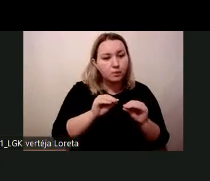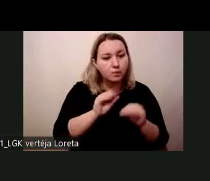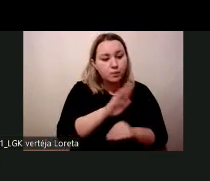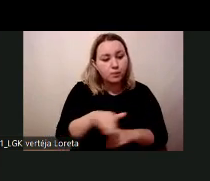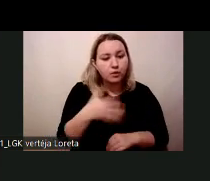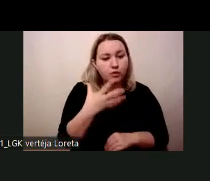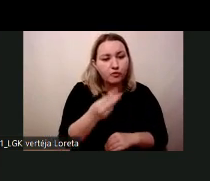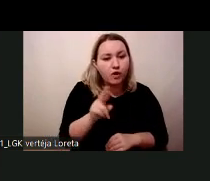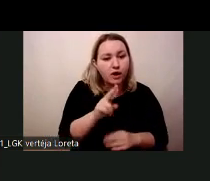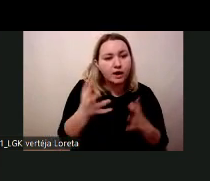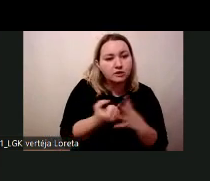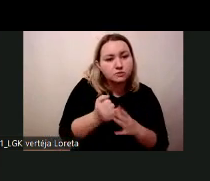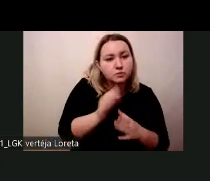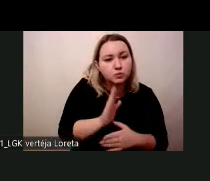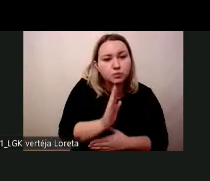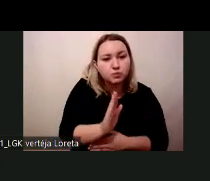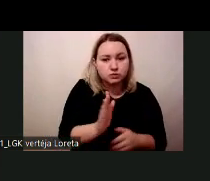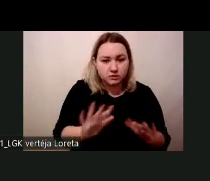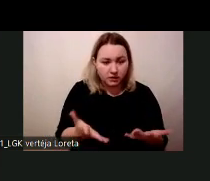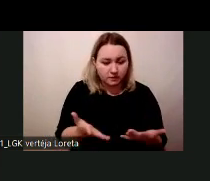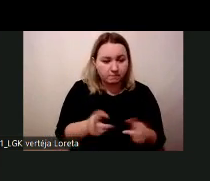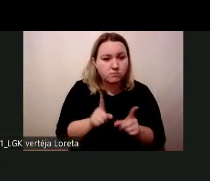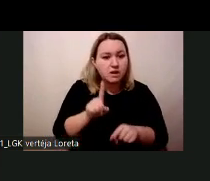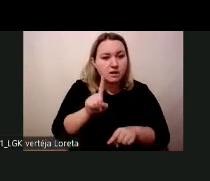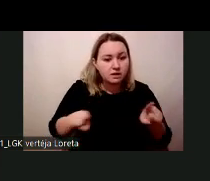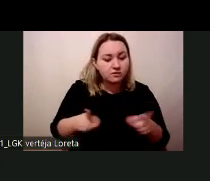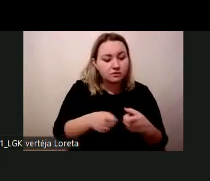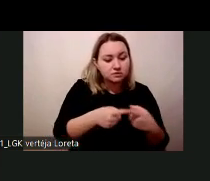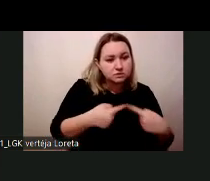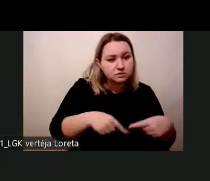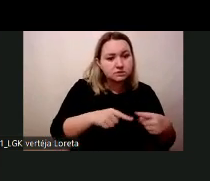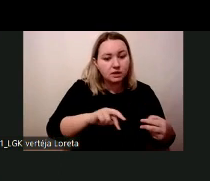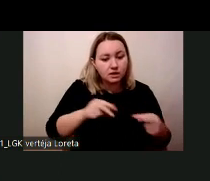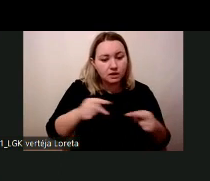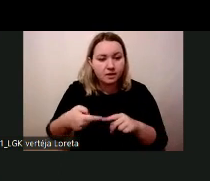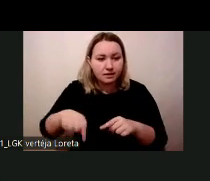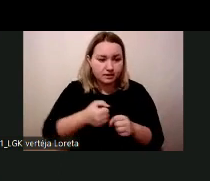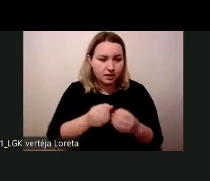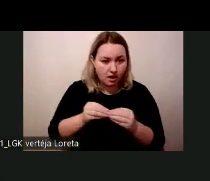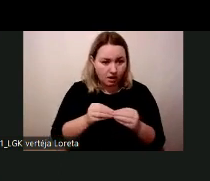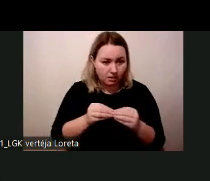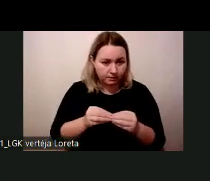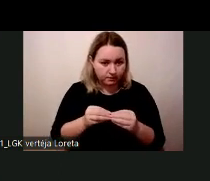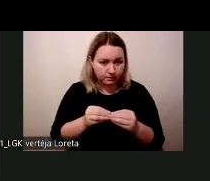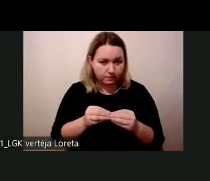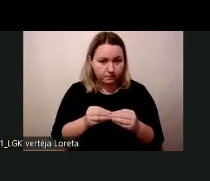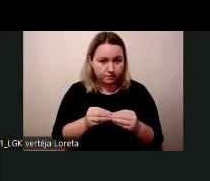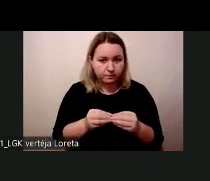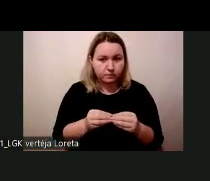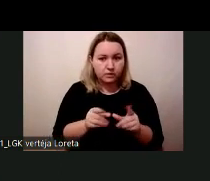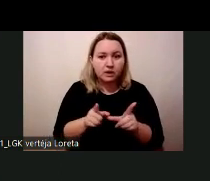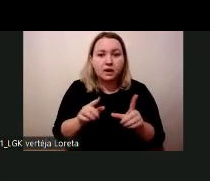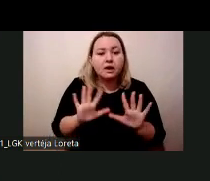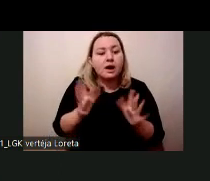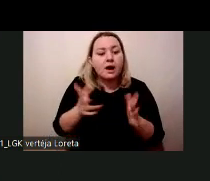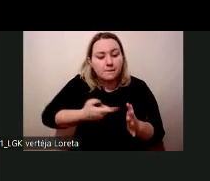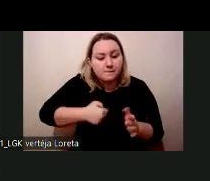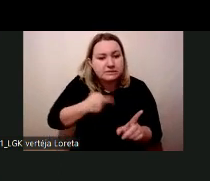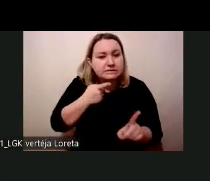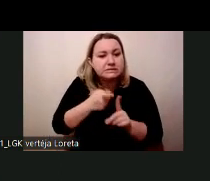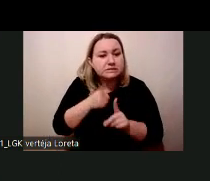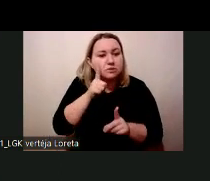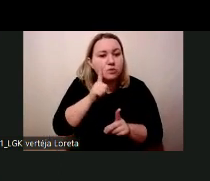Bet kiekviena sritis, kurią keisime, būtų aptarta dėl to, ką tiksliai tikimės